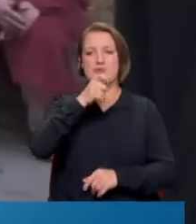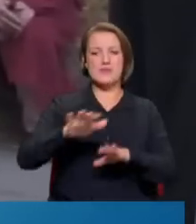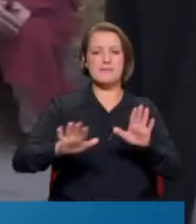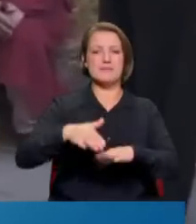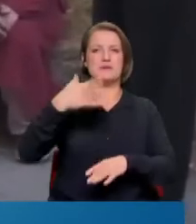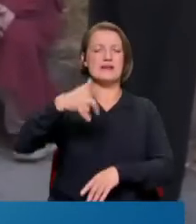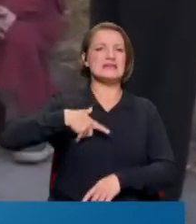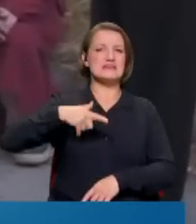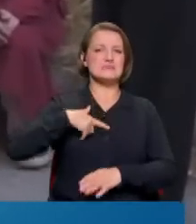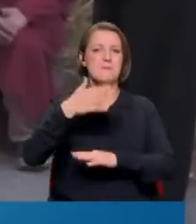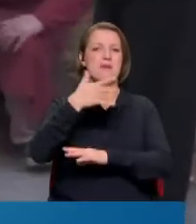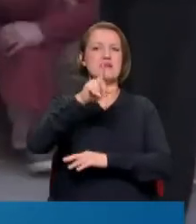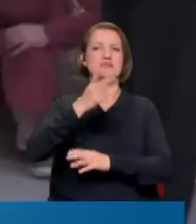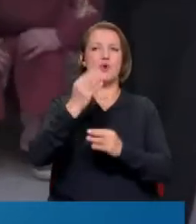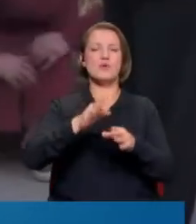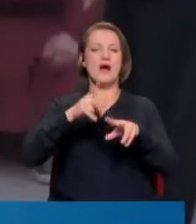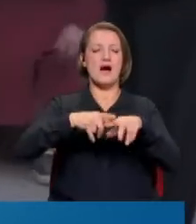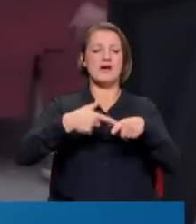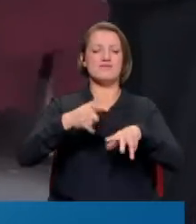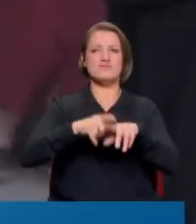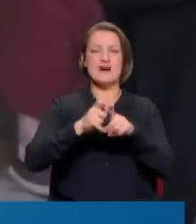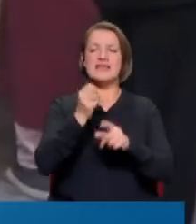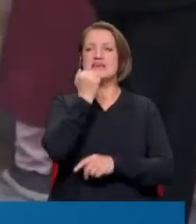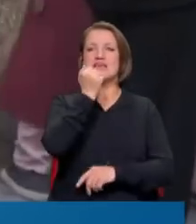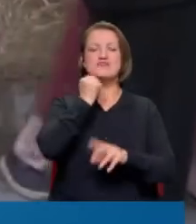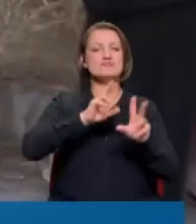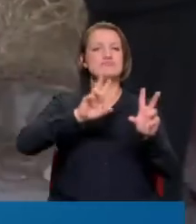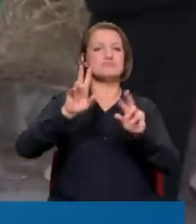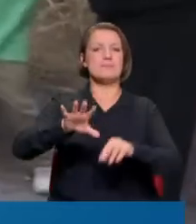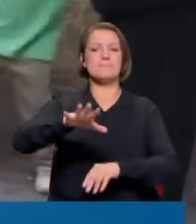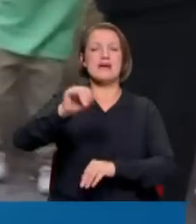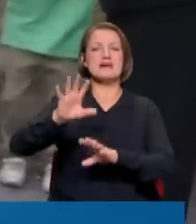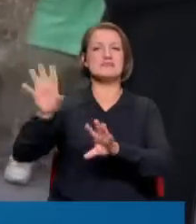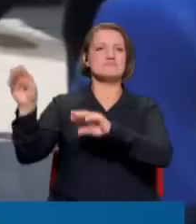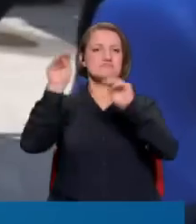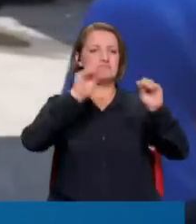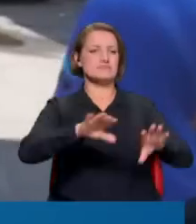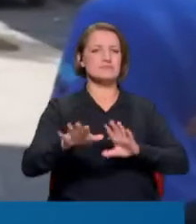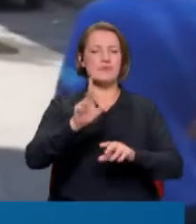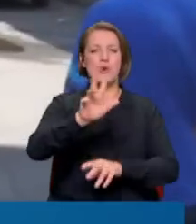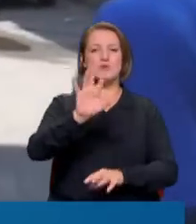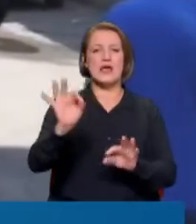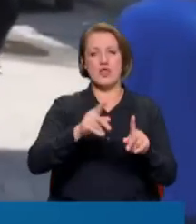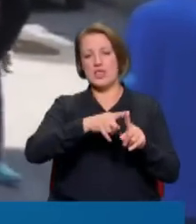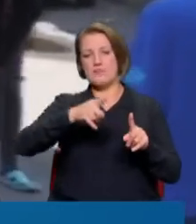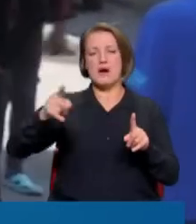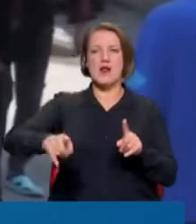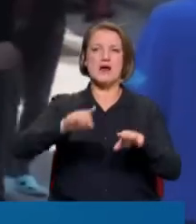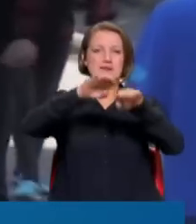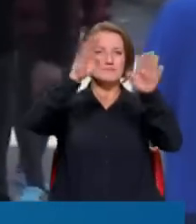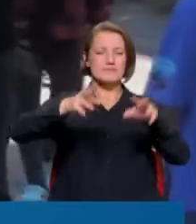ardından İzmir Bayraklı'da bulunan AFAD geçici konaklama merkezine getirilen deprem zedelere 30 Eylül itibariyle